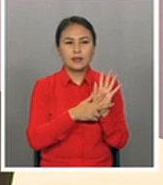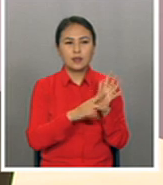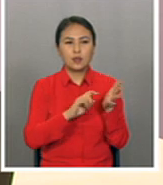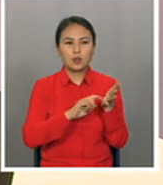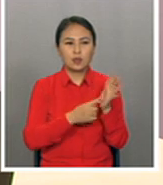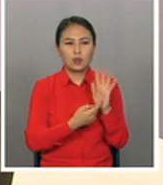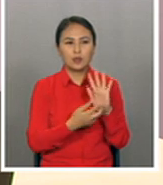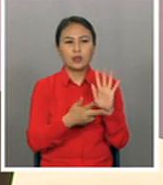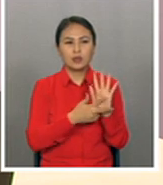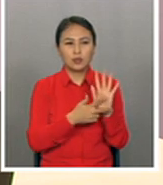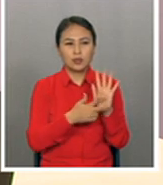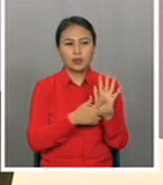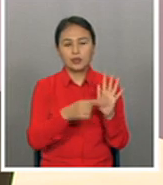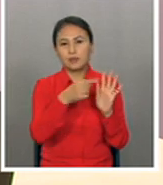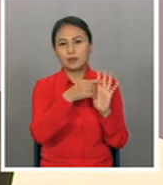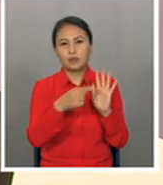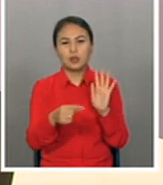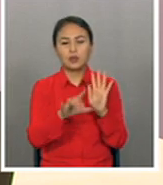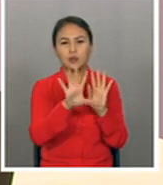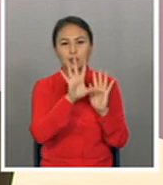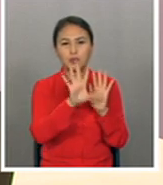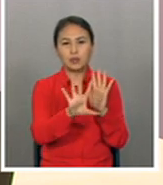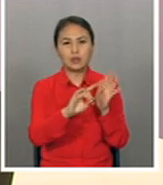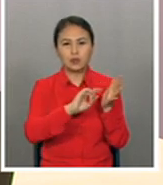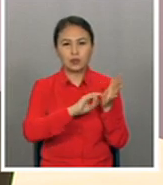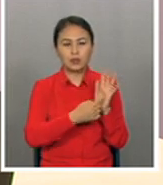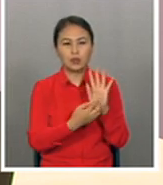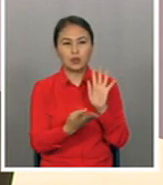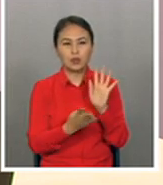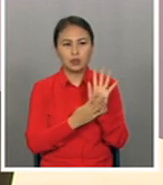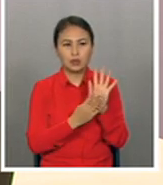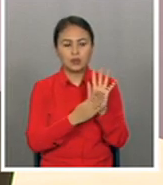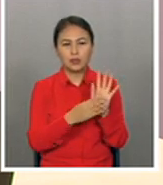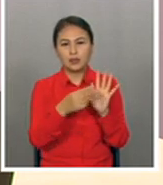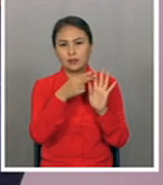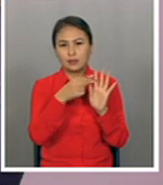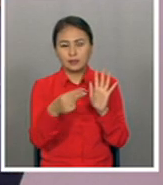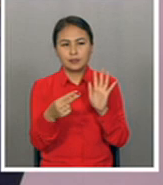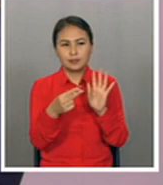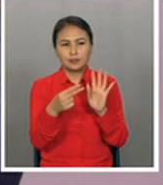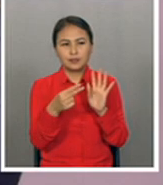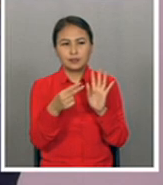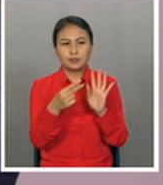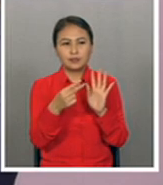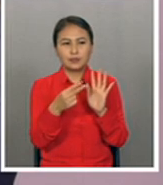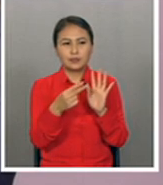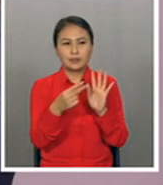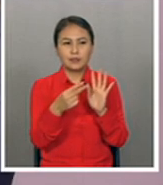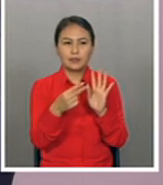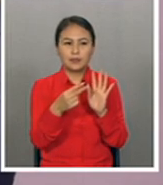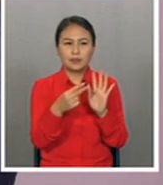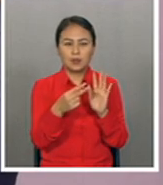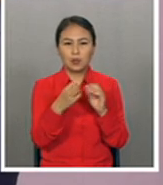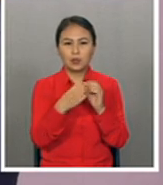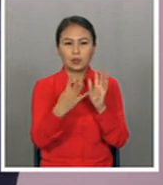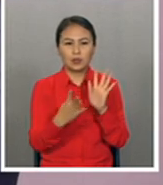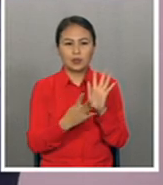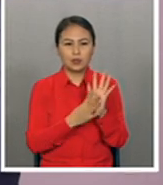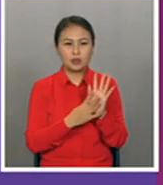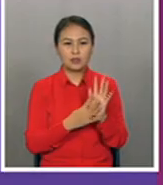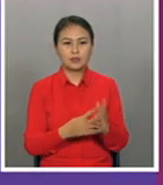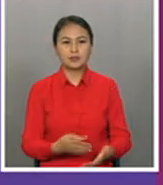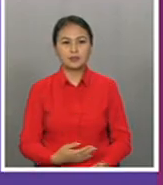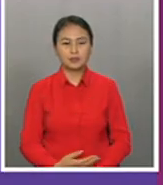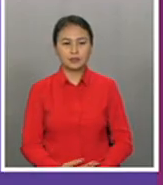8 пен 8-дің көбейтіндісінен 5 пен 9-дың көбейтіндісін азайтсақ, өрнектің мәні 19-ға